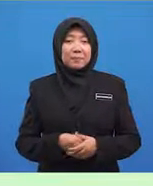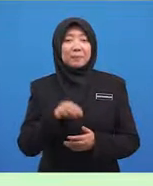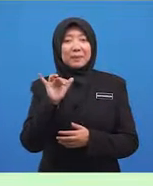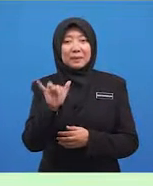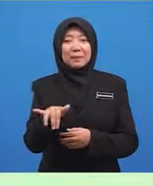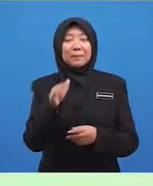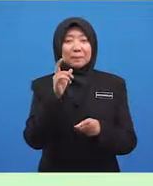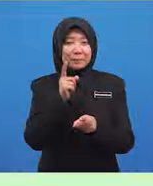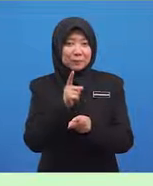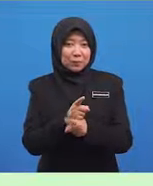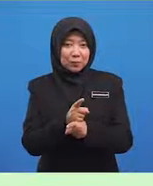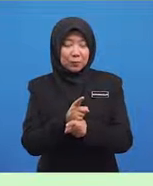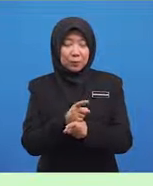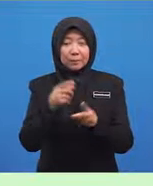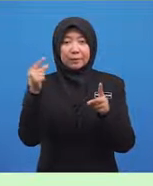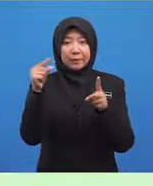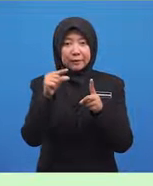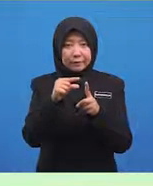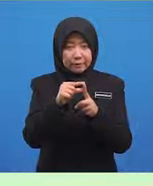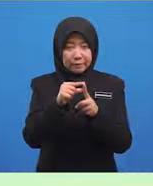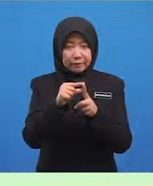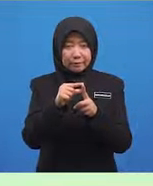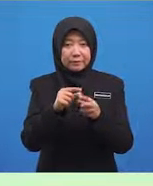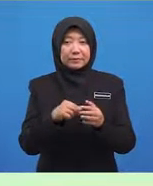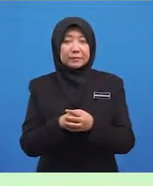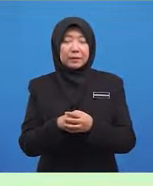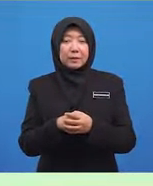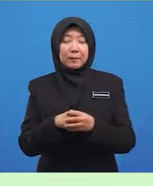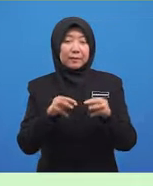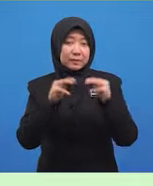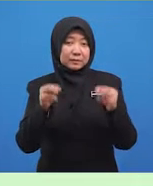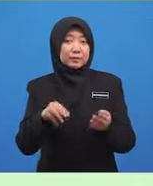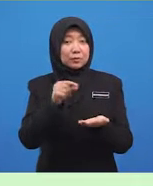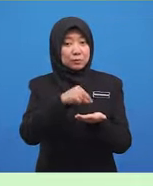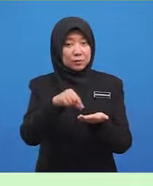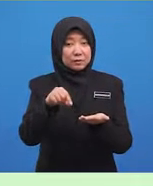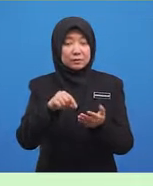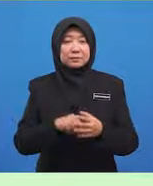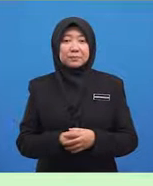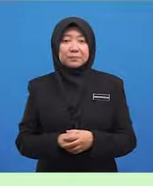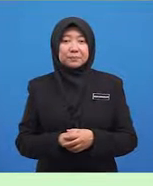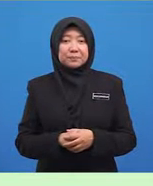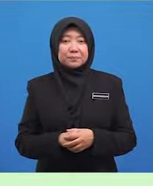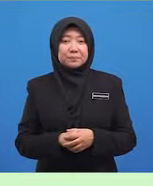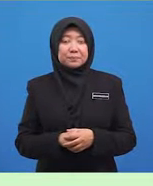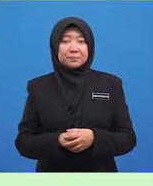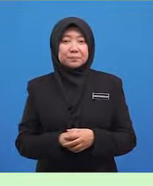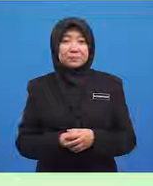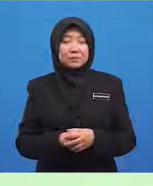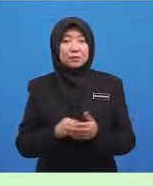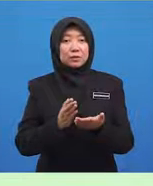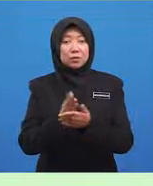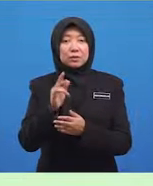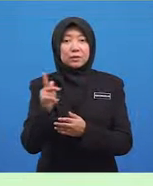Ya, betul. Perkataan yang terhasil ialah meja tulis. Mari kita teruskan